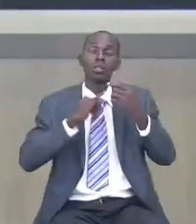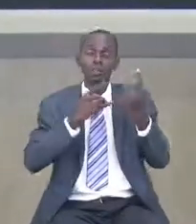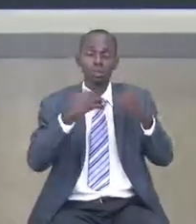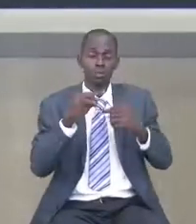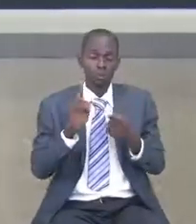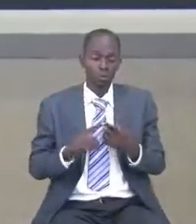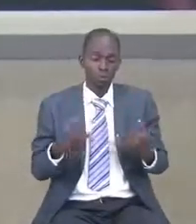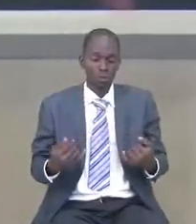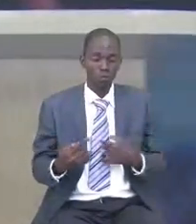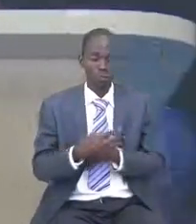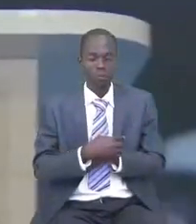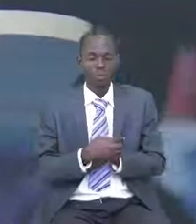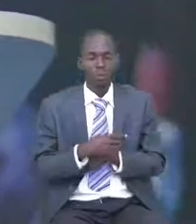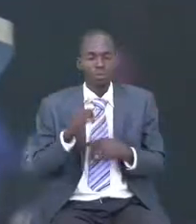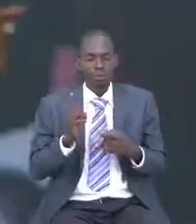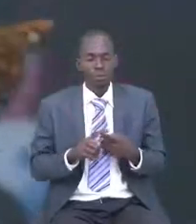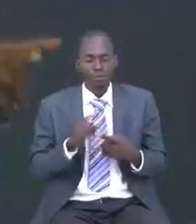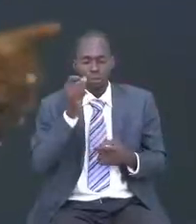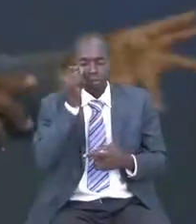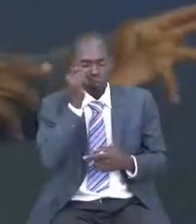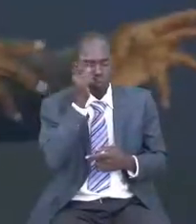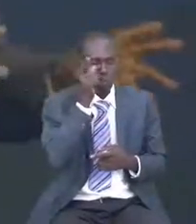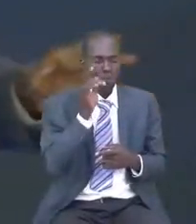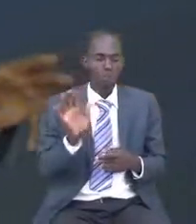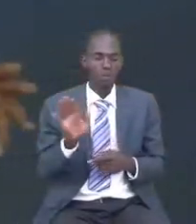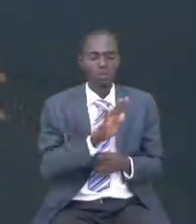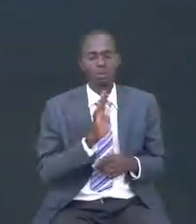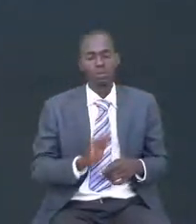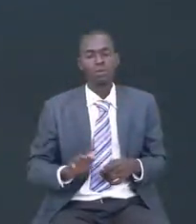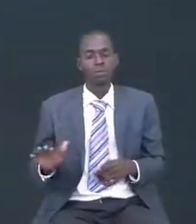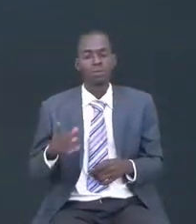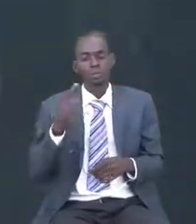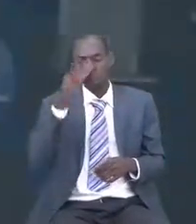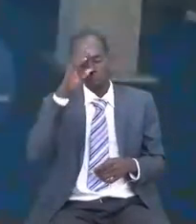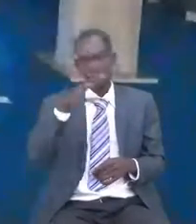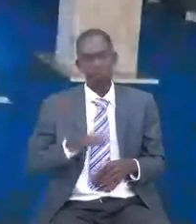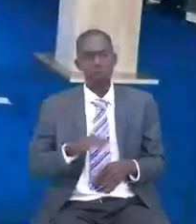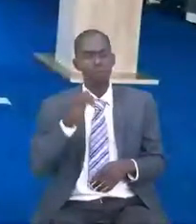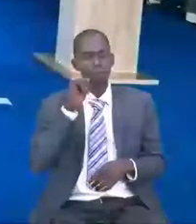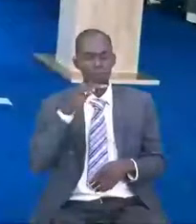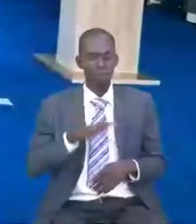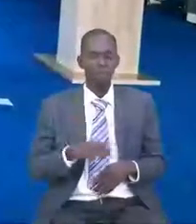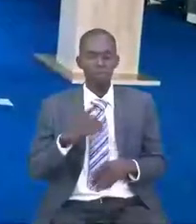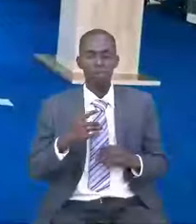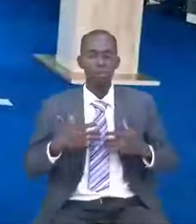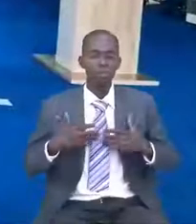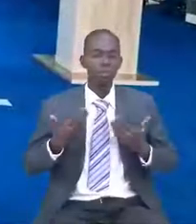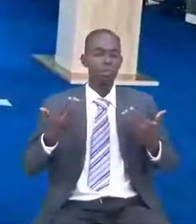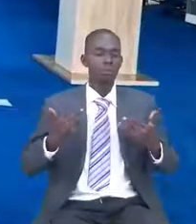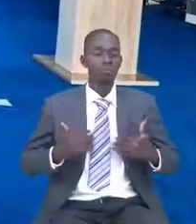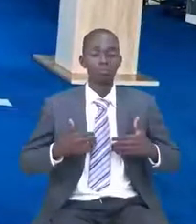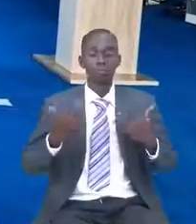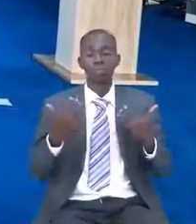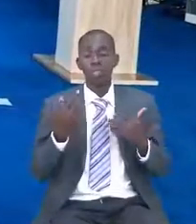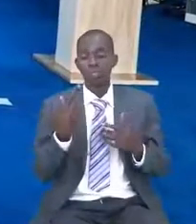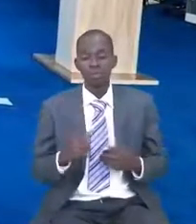pour réveiller tes enfants, les garçons, les filles, les jeunes adultes,